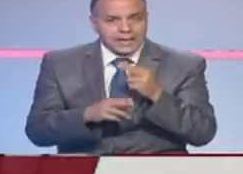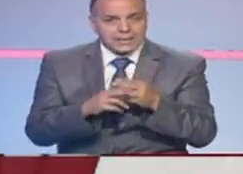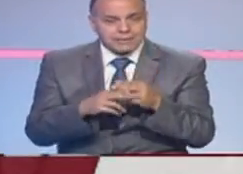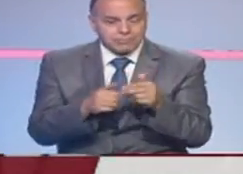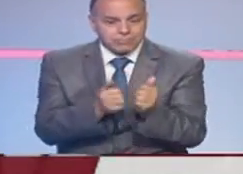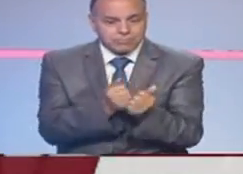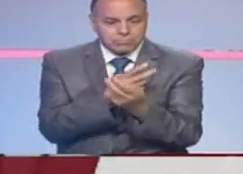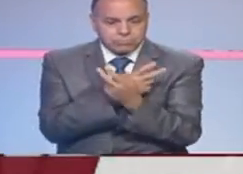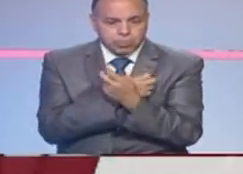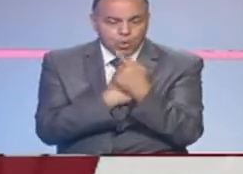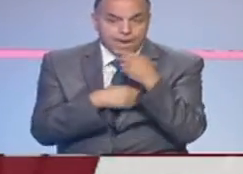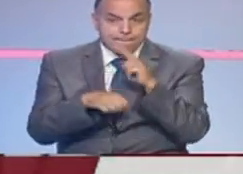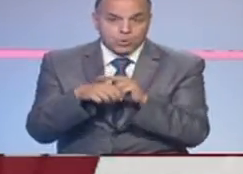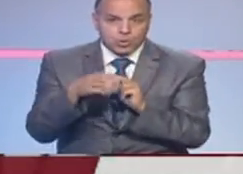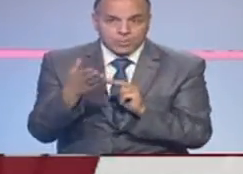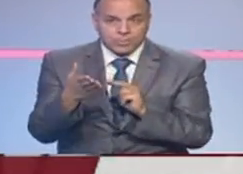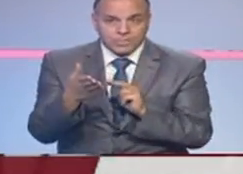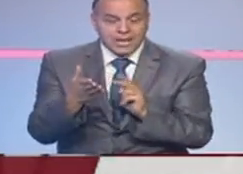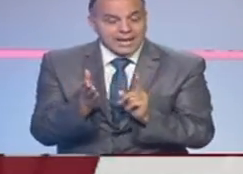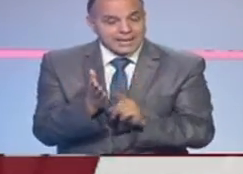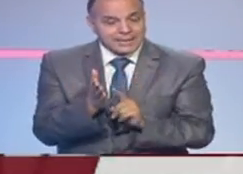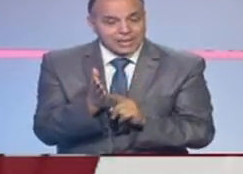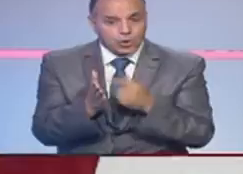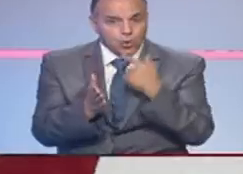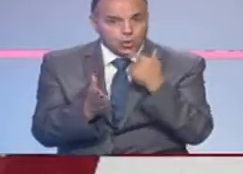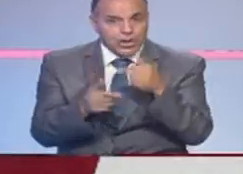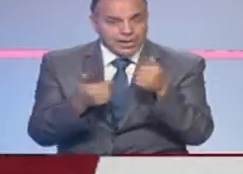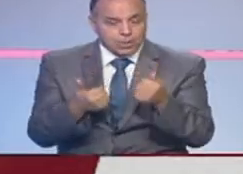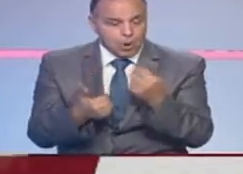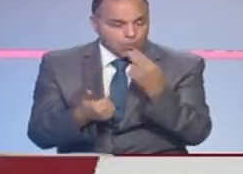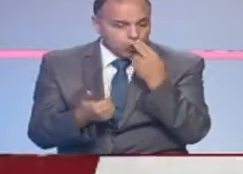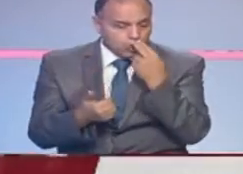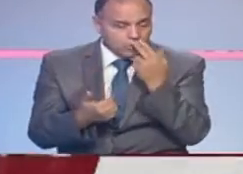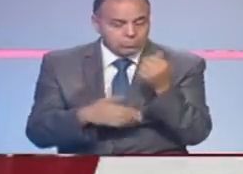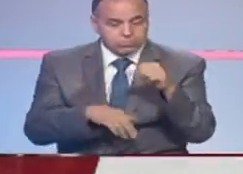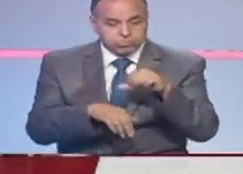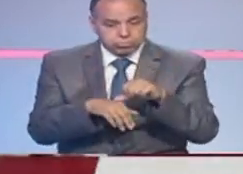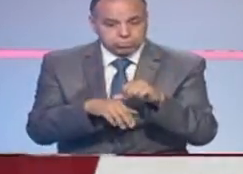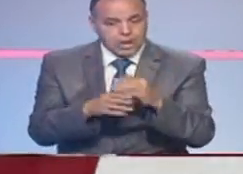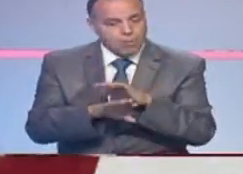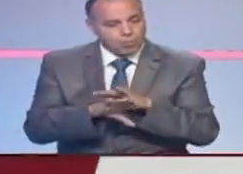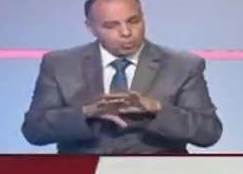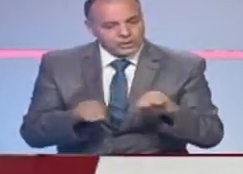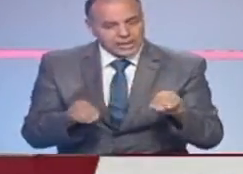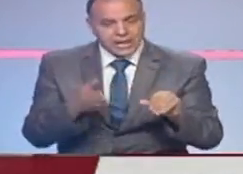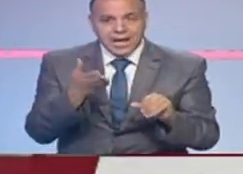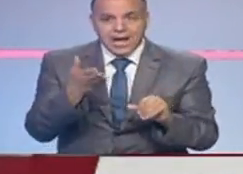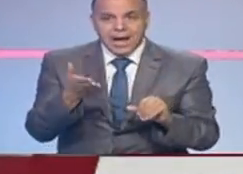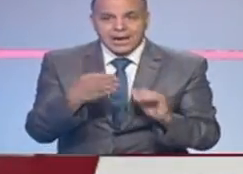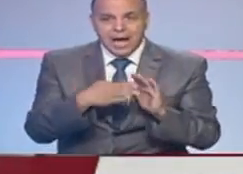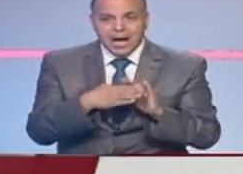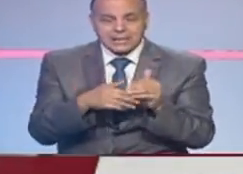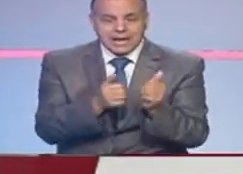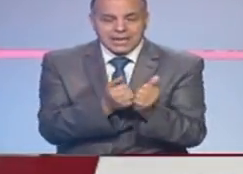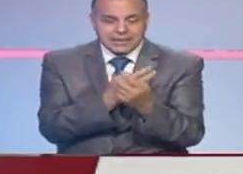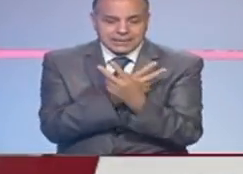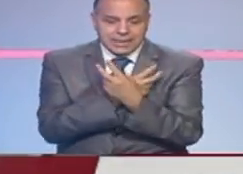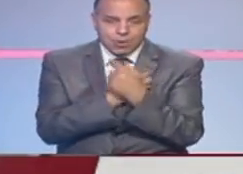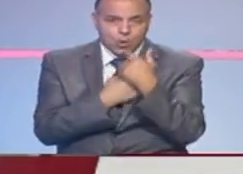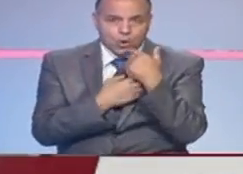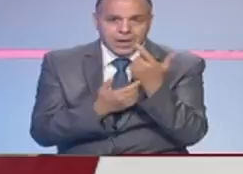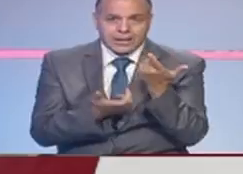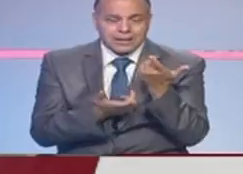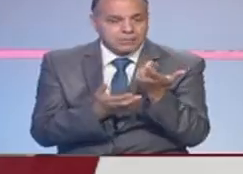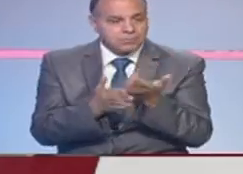الحركه ذبيح الله مجاهد التاكيد على ان الوضع الامني في كابول مستقر مشددا حرص الحركه على عدم السماح